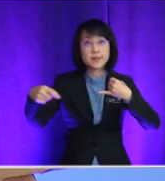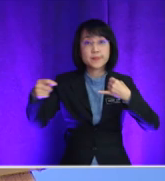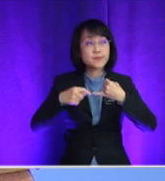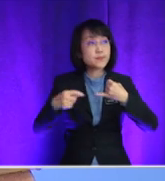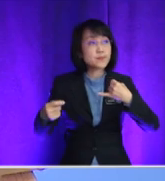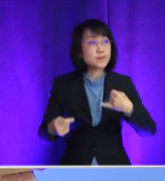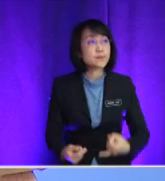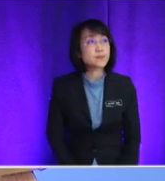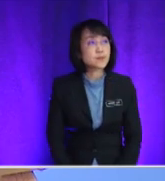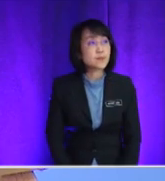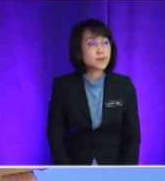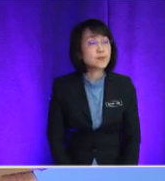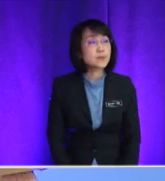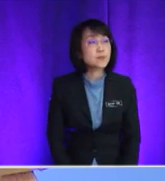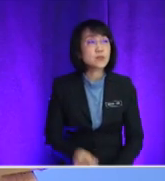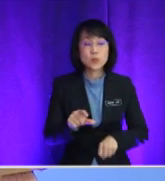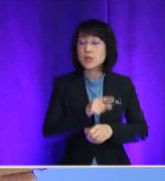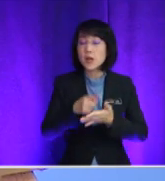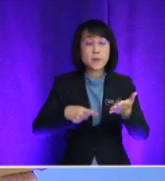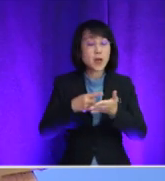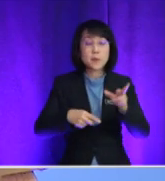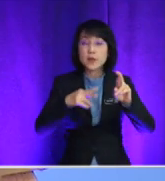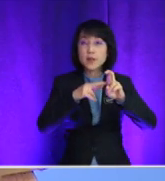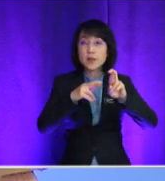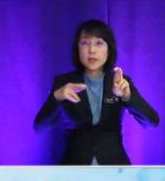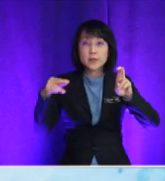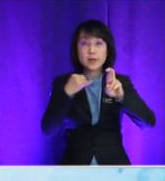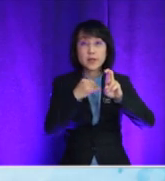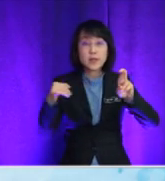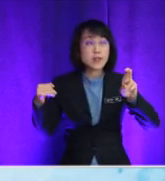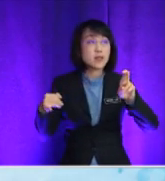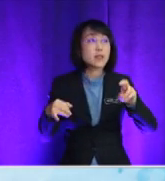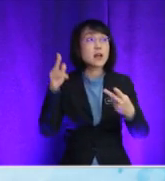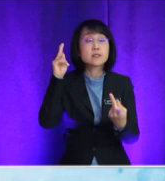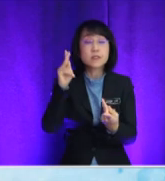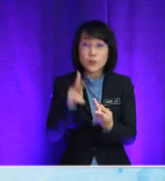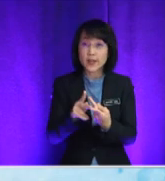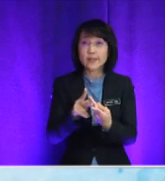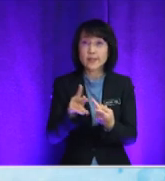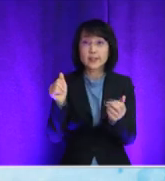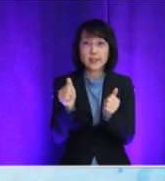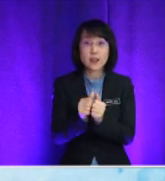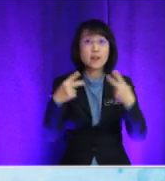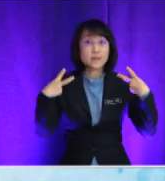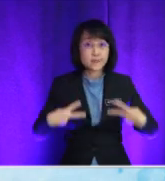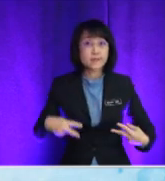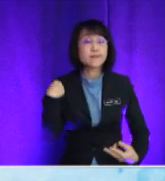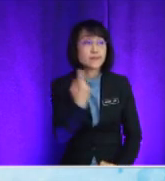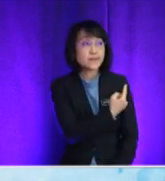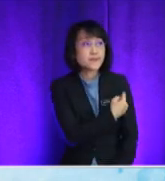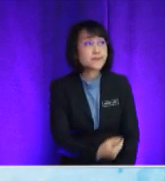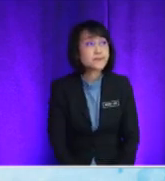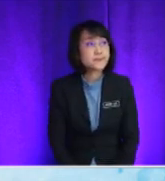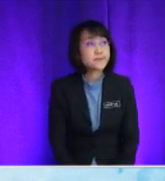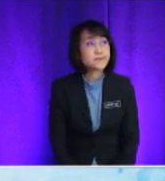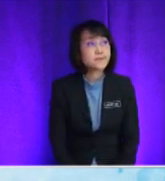tali apa yang sesuai dengan style pakaian yang kita pilih Oke jadi yang contoh rabbing kalau untuk